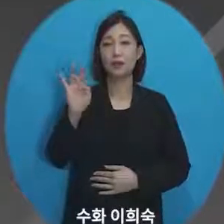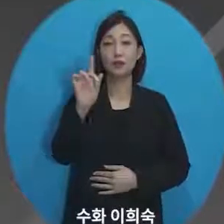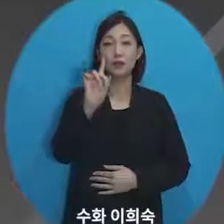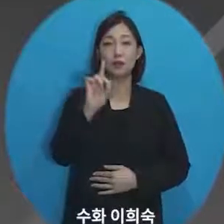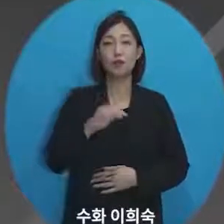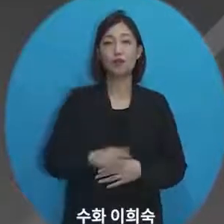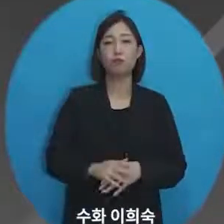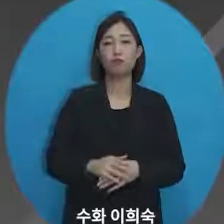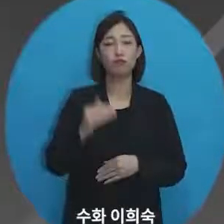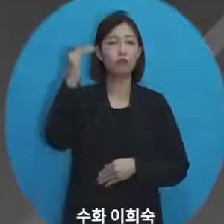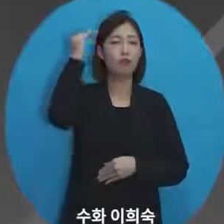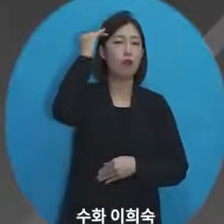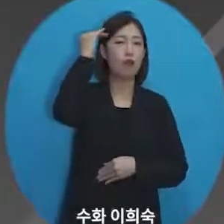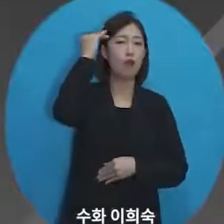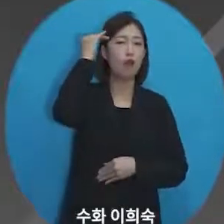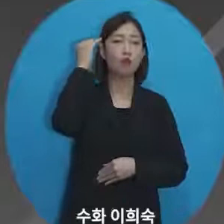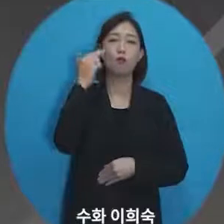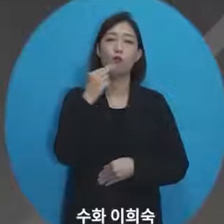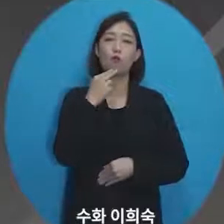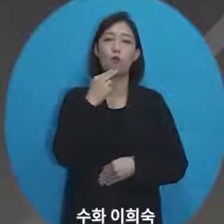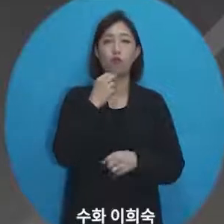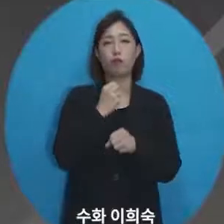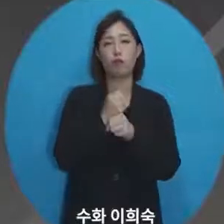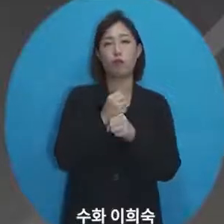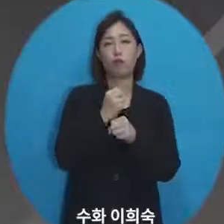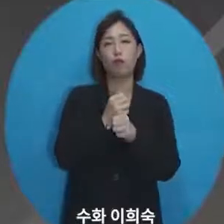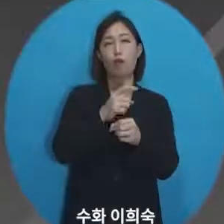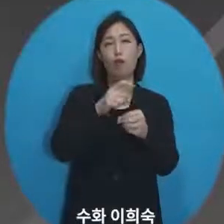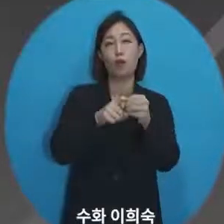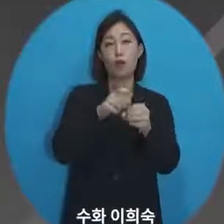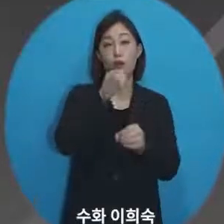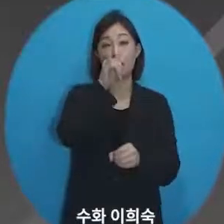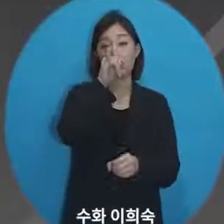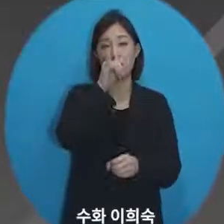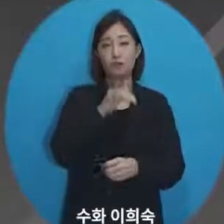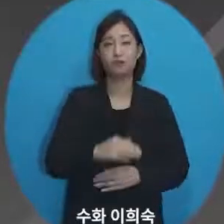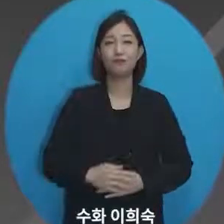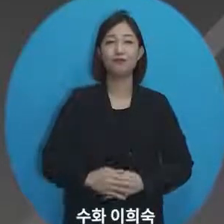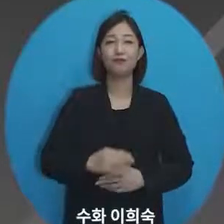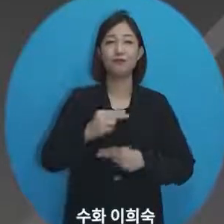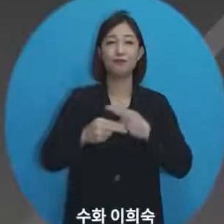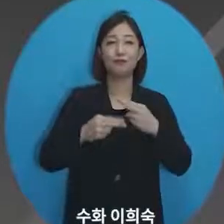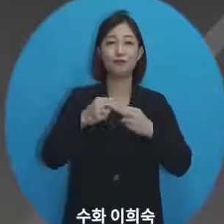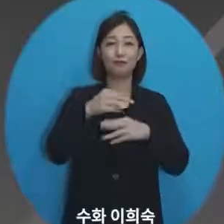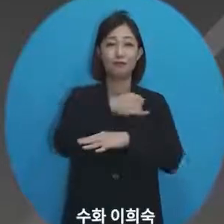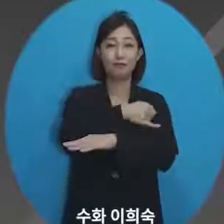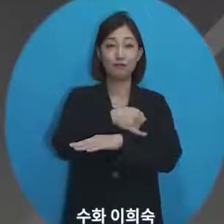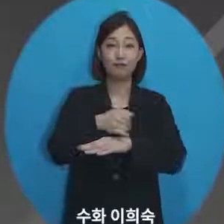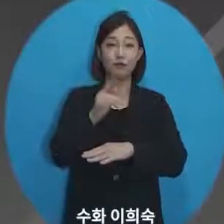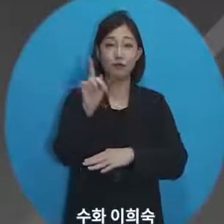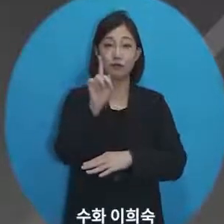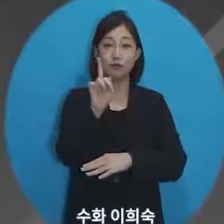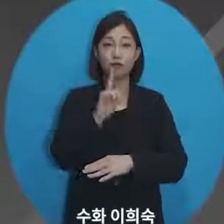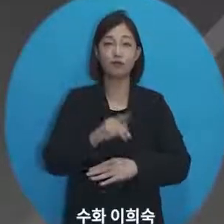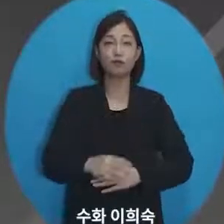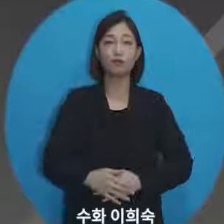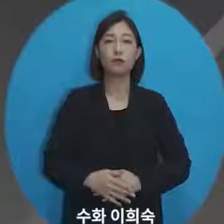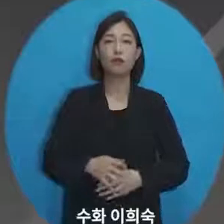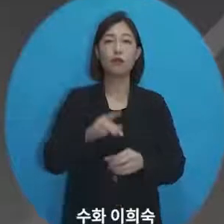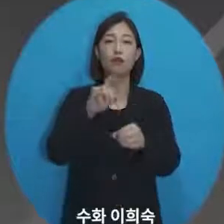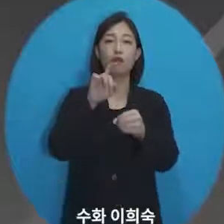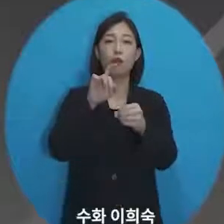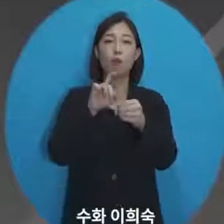장애물을 제거하는데 그 목적이 있습니다. 그리고 유니버설 디자인은 어떤